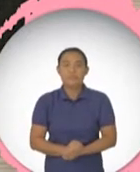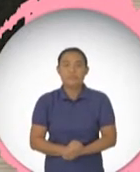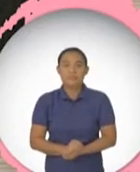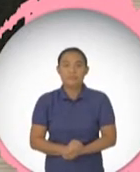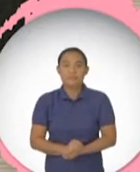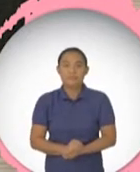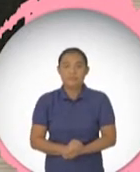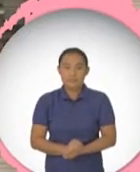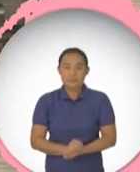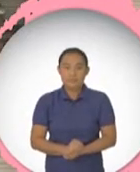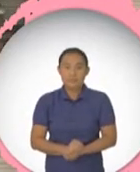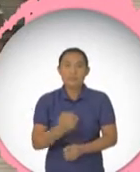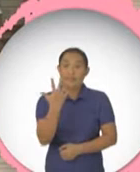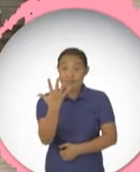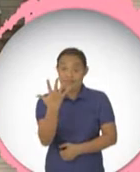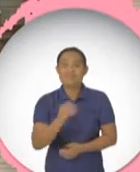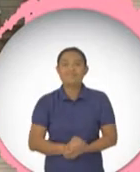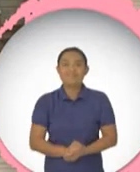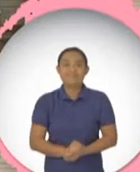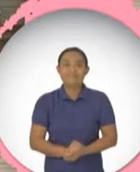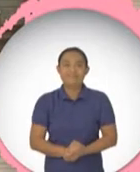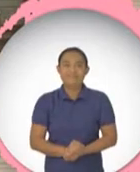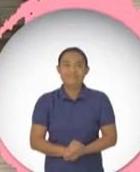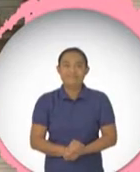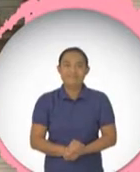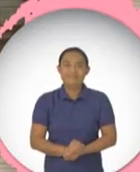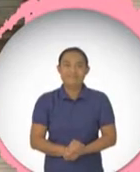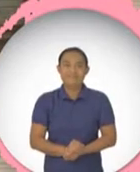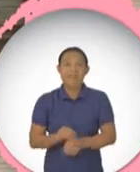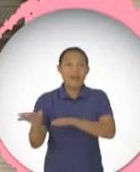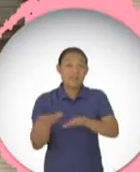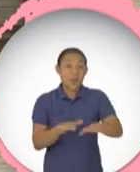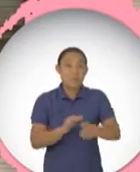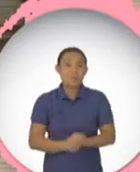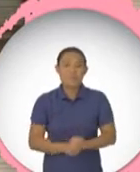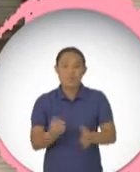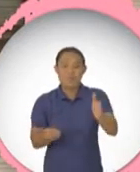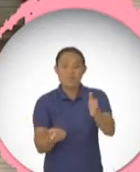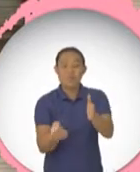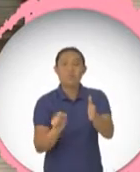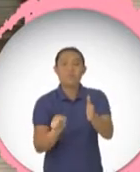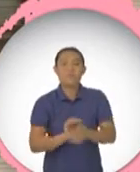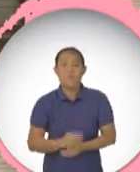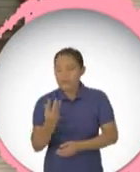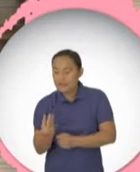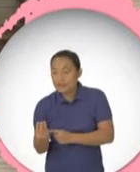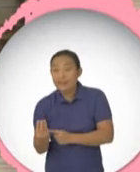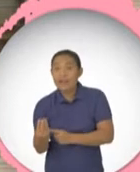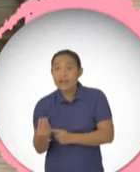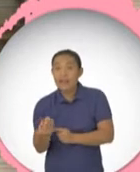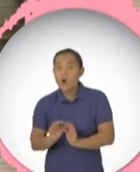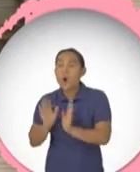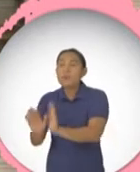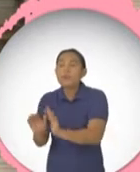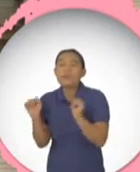แล้วก็และนี่ก็คือผีเสื้อของเรานะครับพร้อมอบแล้วใช่ไหมครับแล้วที่เหลือนี่ ที่เหลือนี่ก็ควรจะแช่ตู้เย็นก่อนนะ